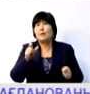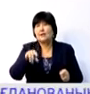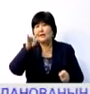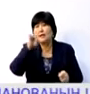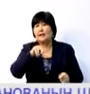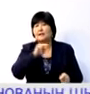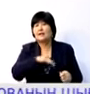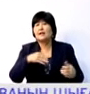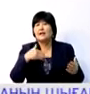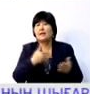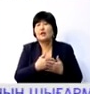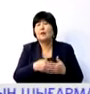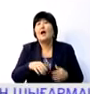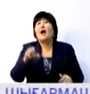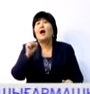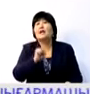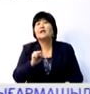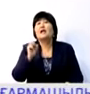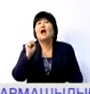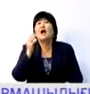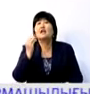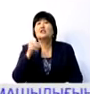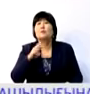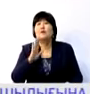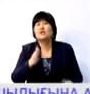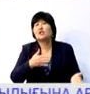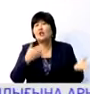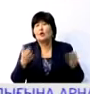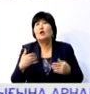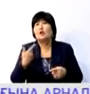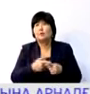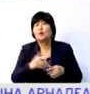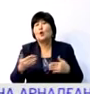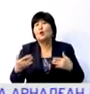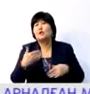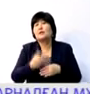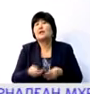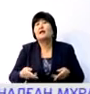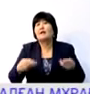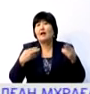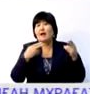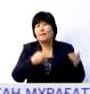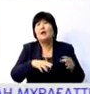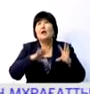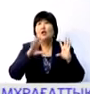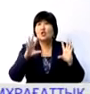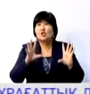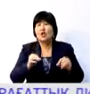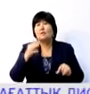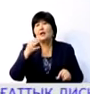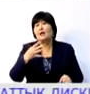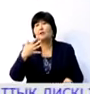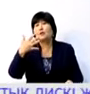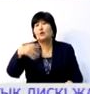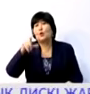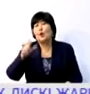Қазақстанның еңбек ері Қасанәлі Әшімовтің шақыру бойынша біз осында сол спектакльді алып келдік. Жалпы 45-50